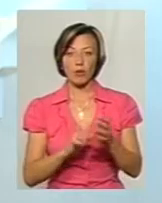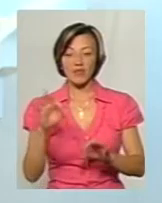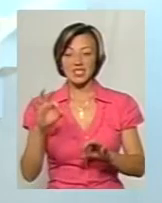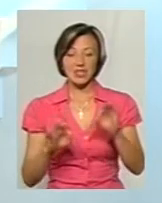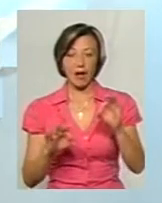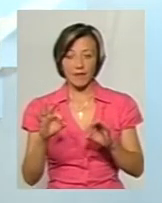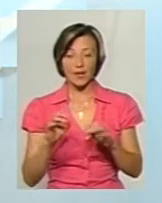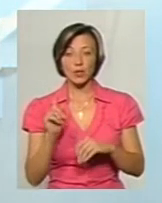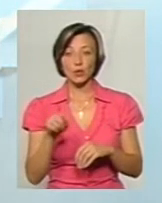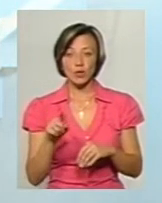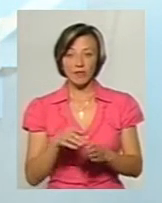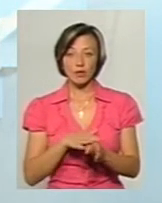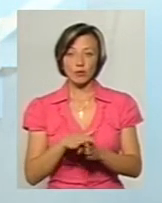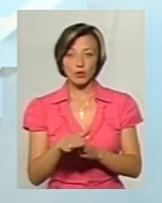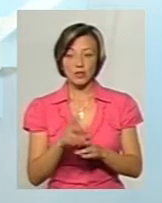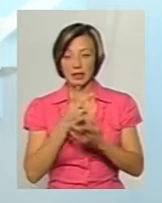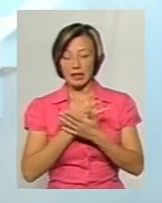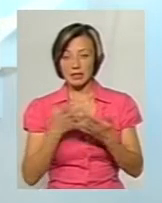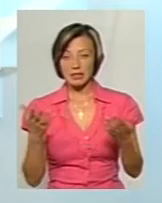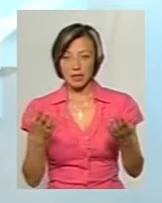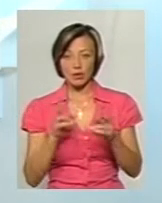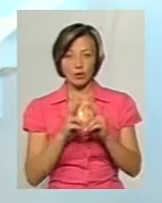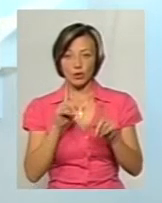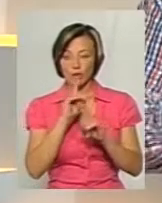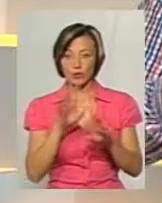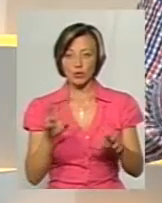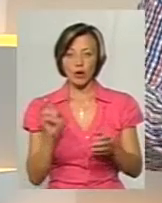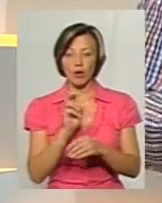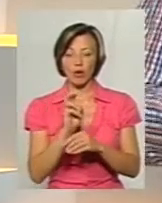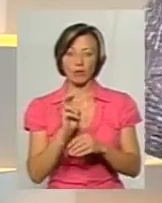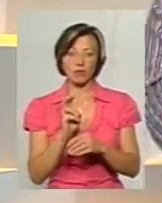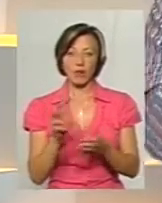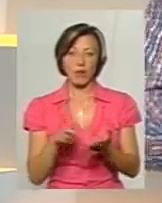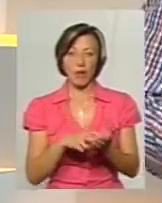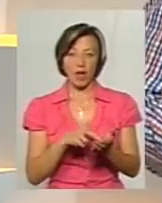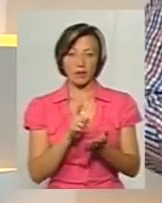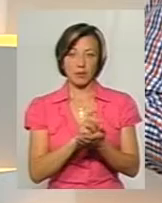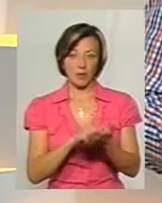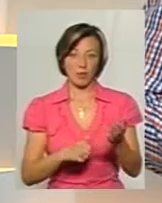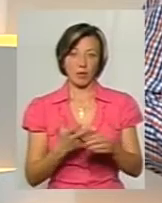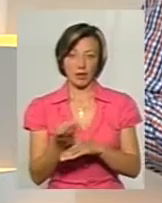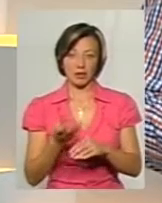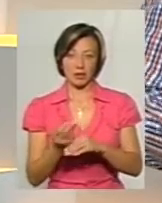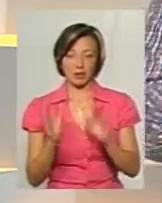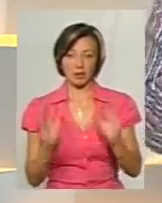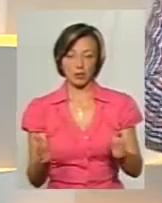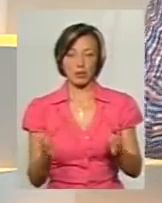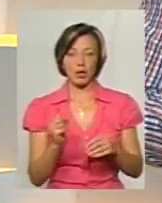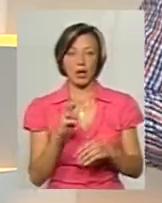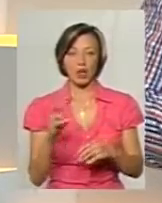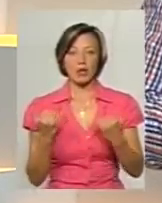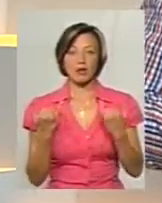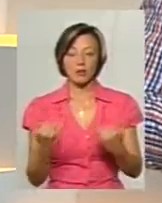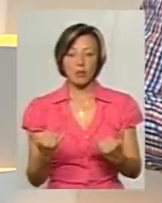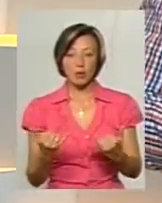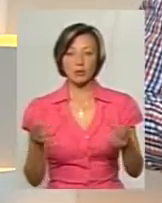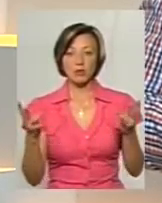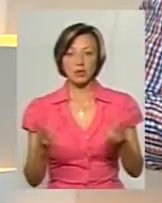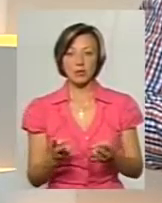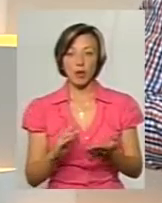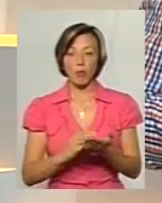тоді відбудеться детінізація, ніхто не буде ходити і не боятися податківців, всі будуть платити ці податки. Але сьогодні для цього